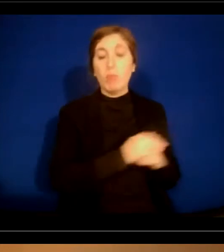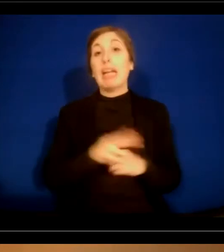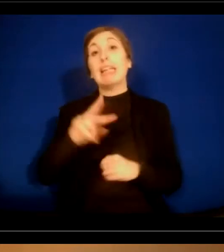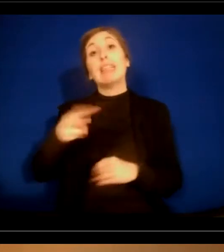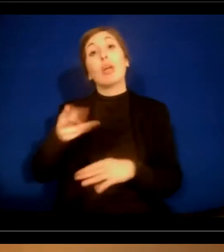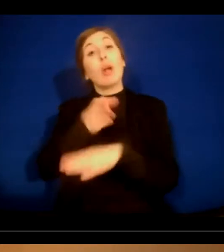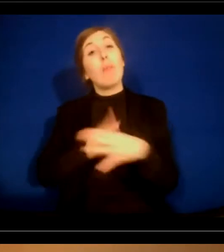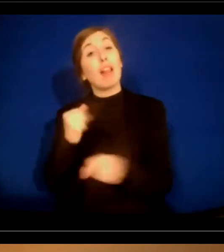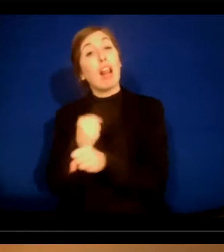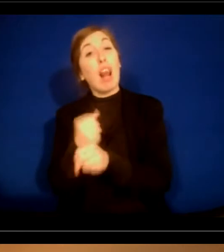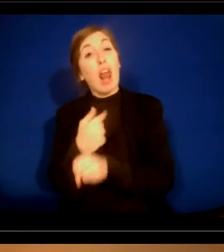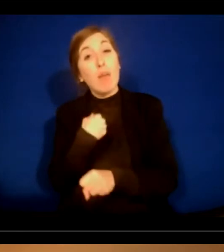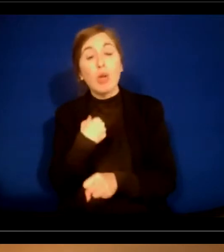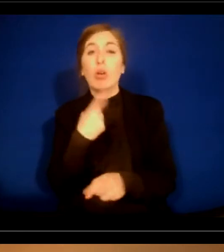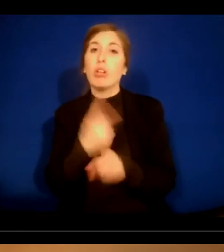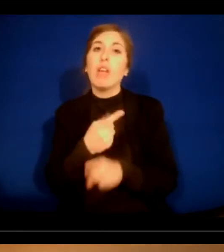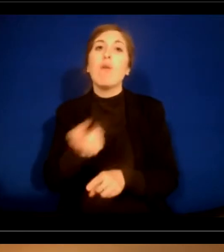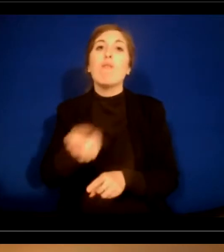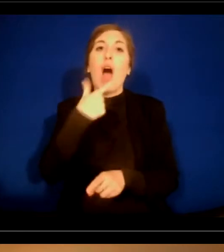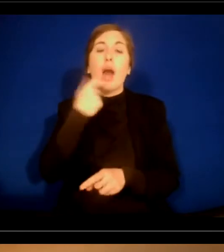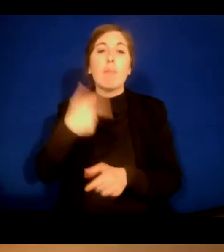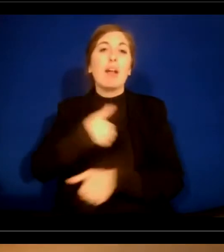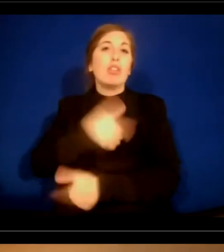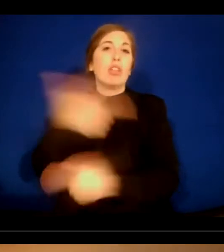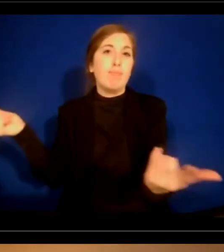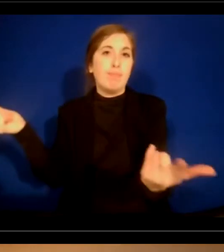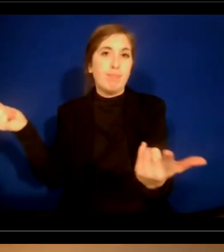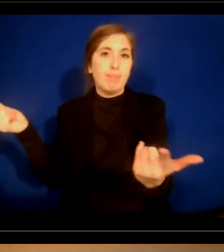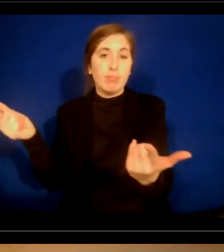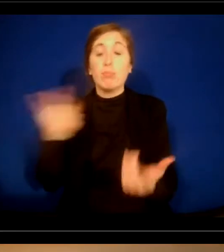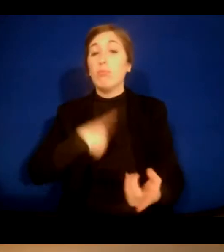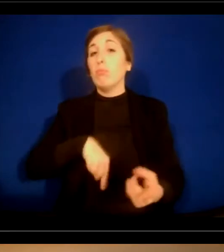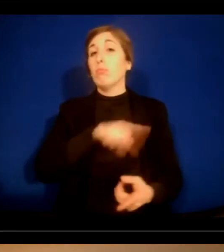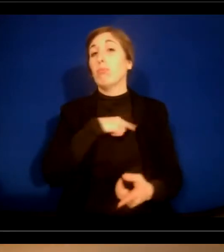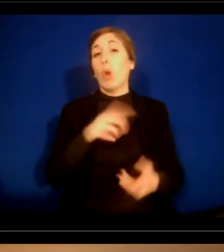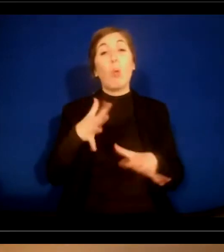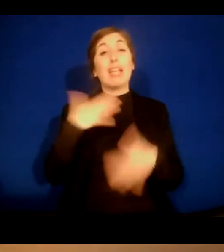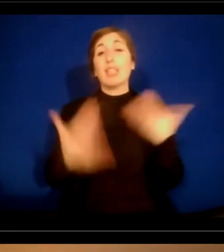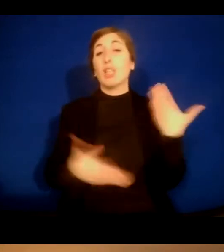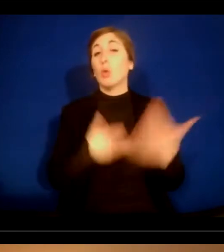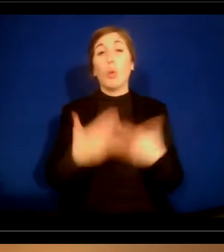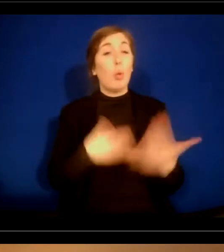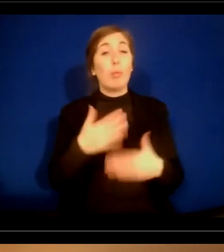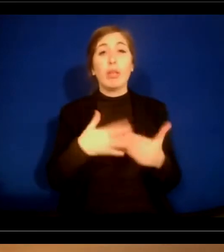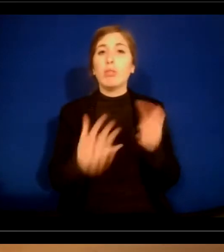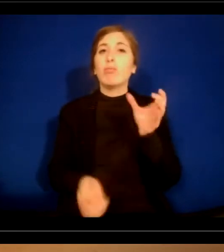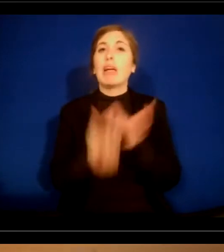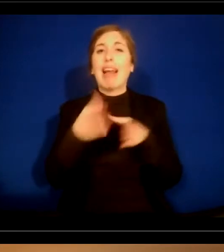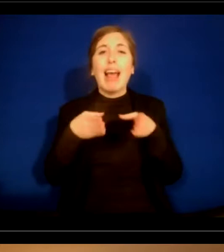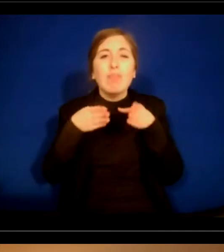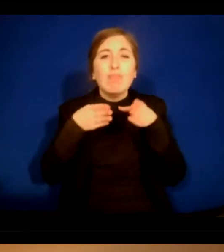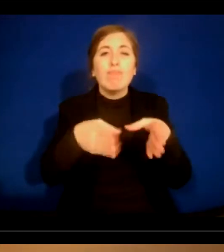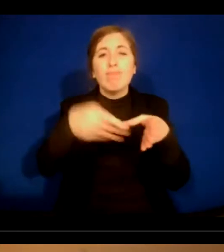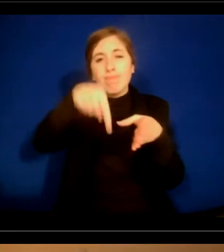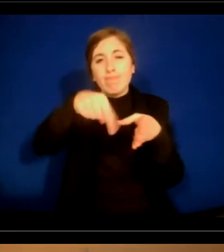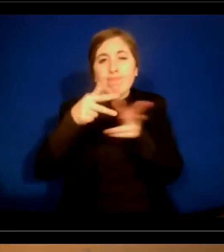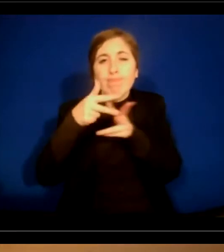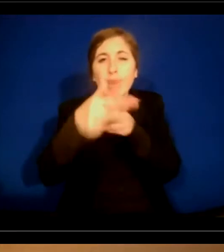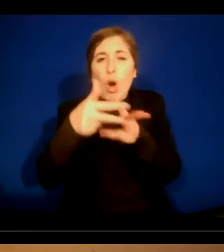Abbiamo sin da subito aperto almeno due corridoi per trasferire farmaci prevalentemente